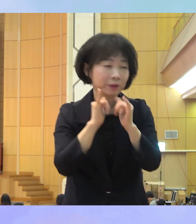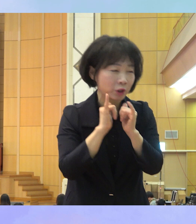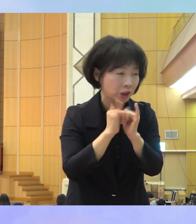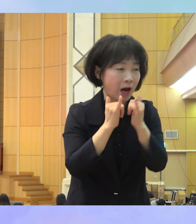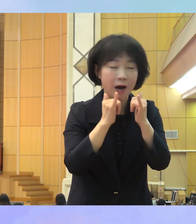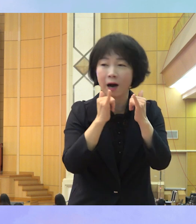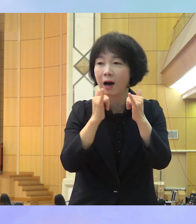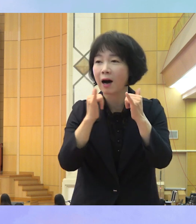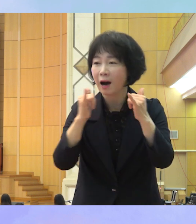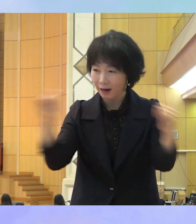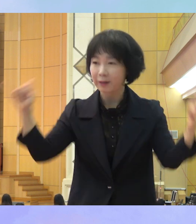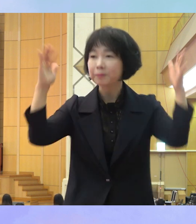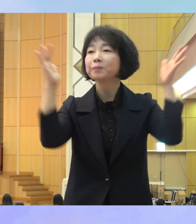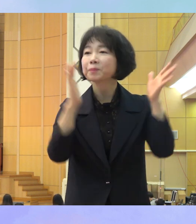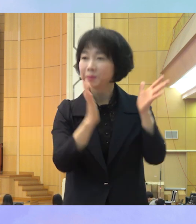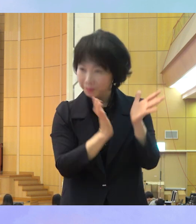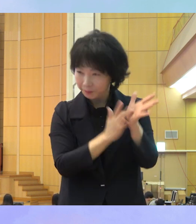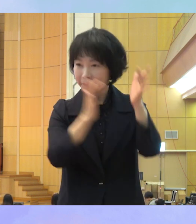부르는